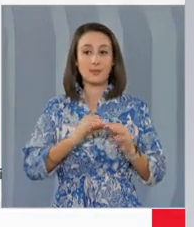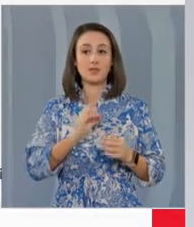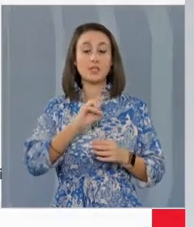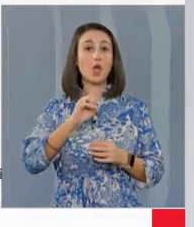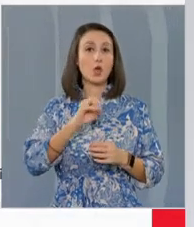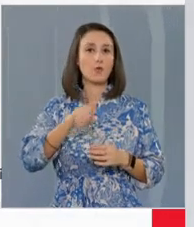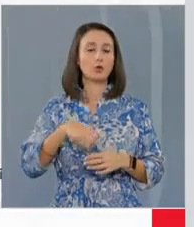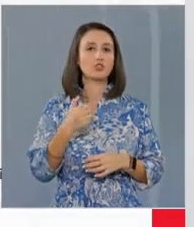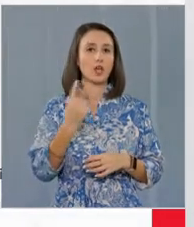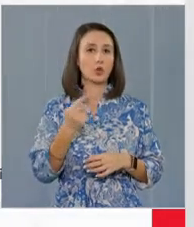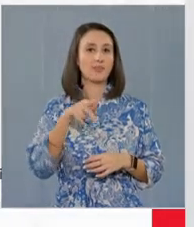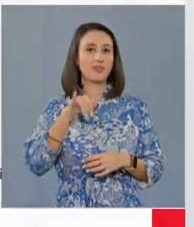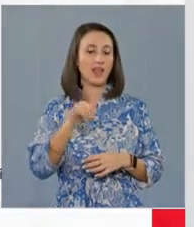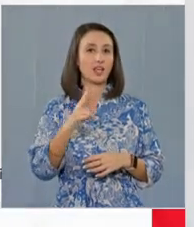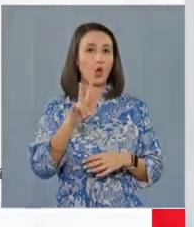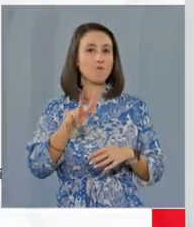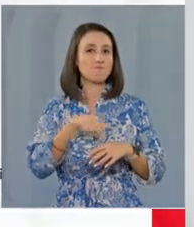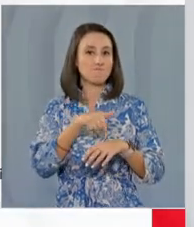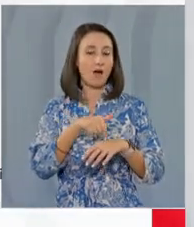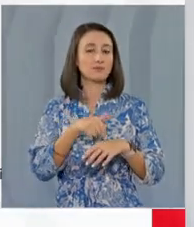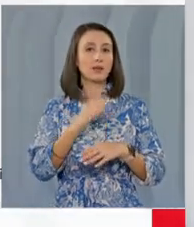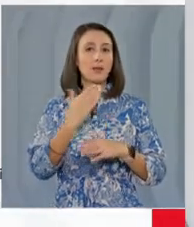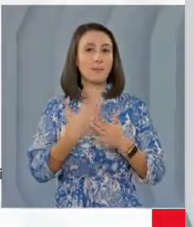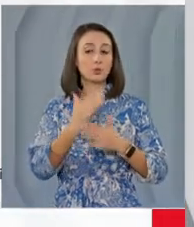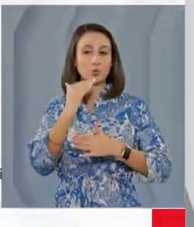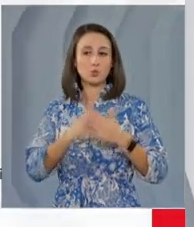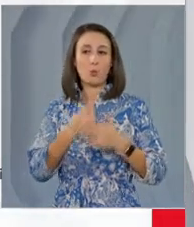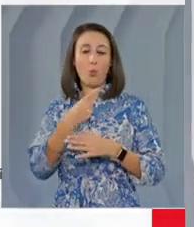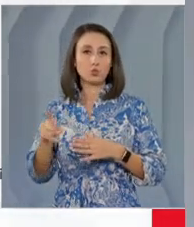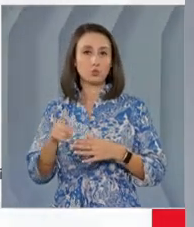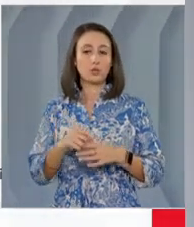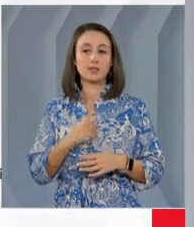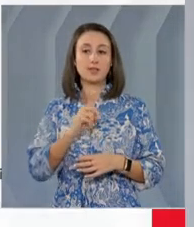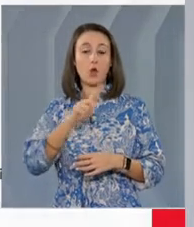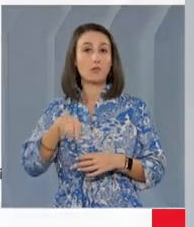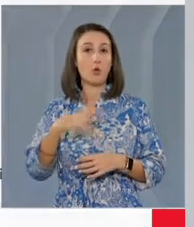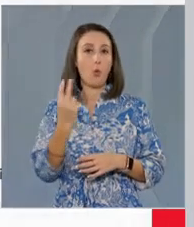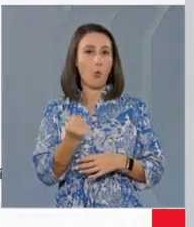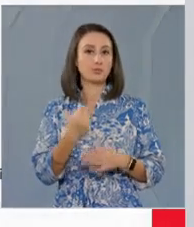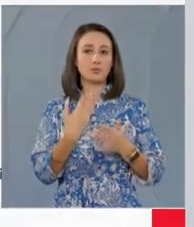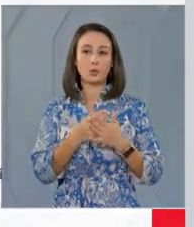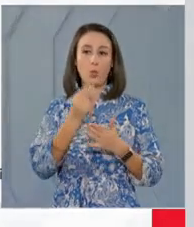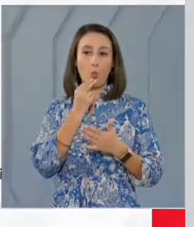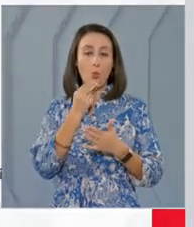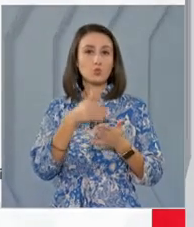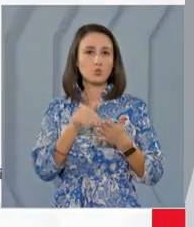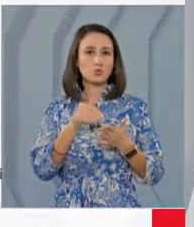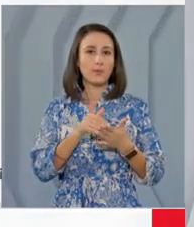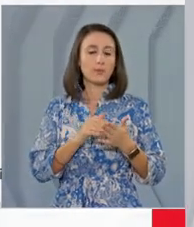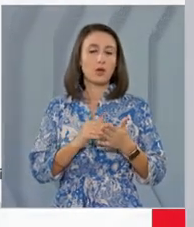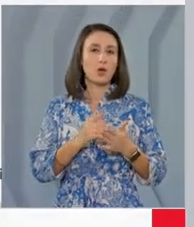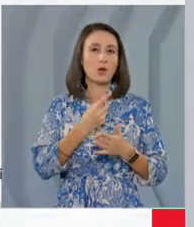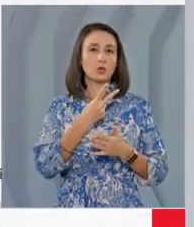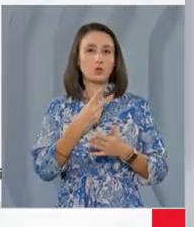0,68 lei pe kilowattoră pentru un consum sub pragul de 100 de kilowattoră și 0,8 lei pe kilowattoră pentru un consum lunar sub pragul